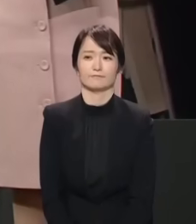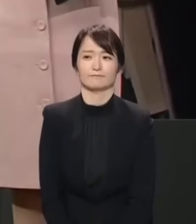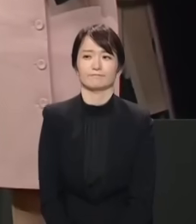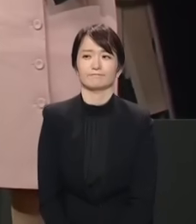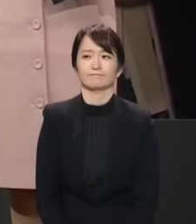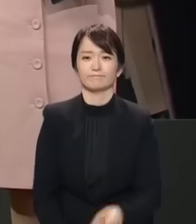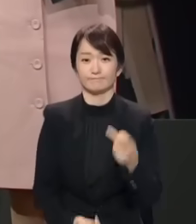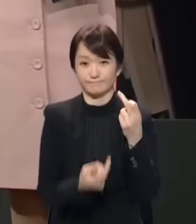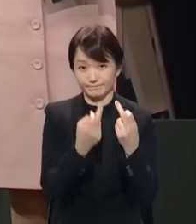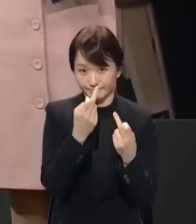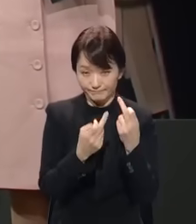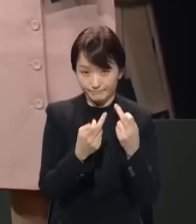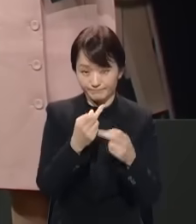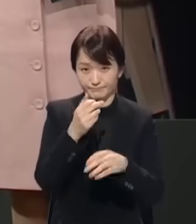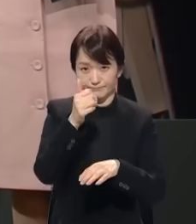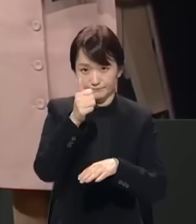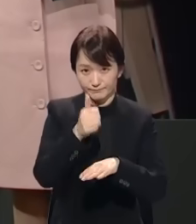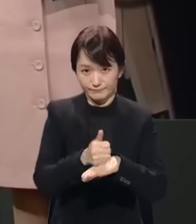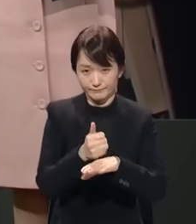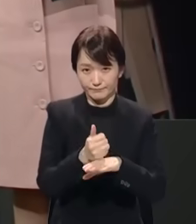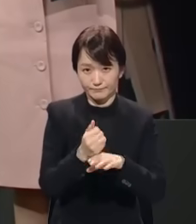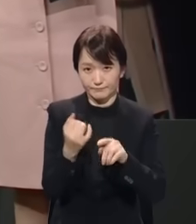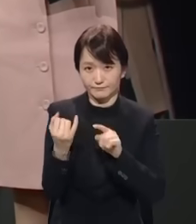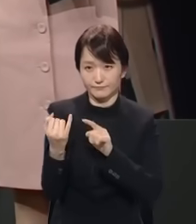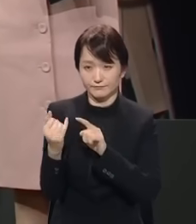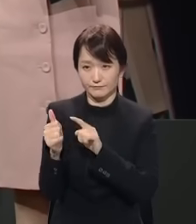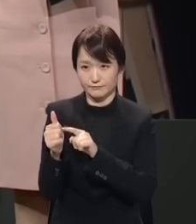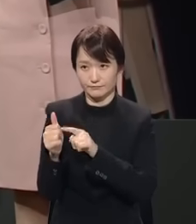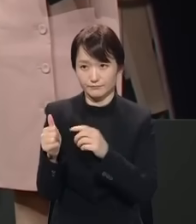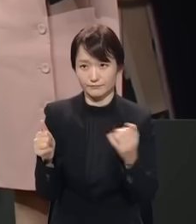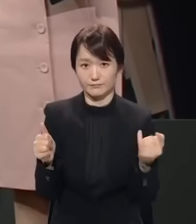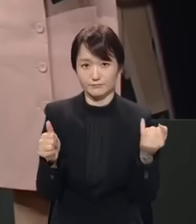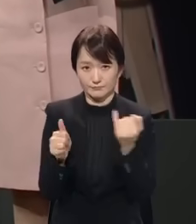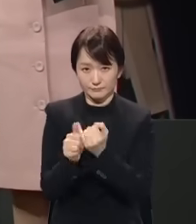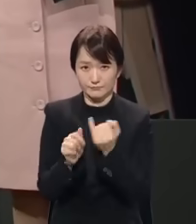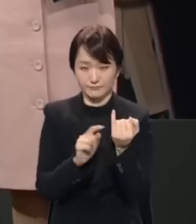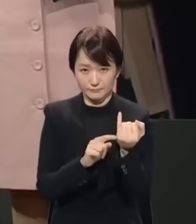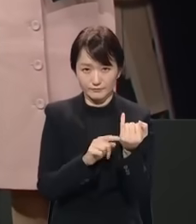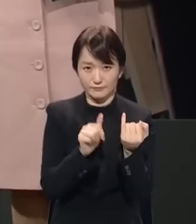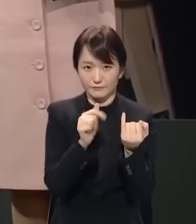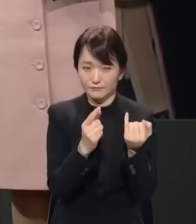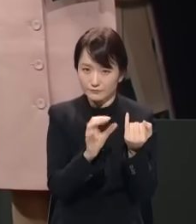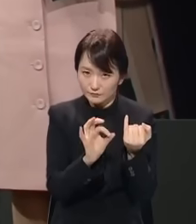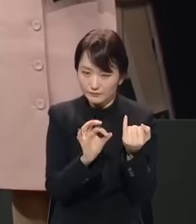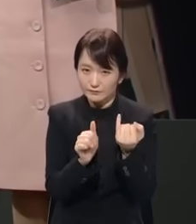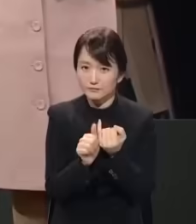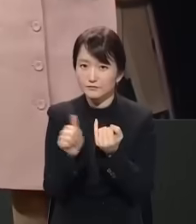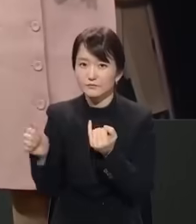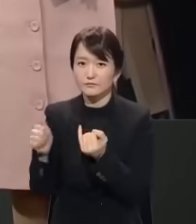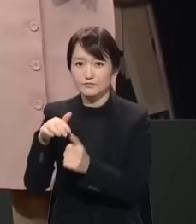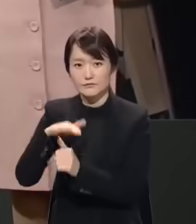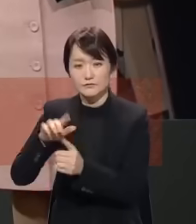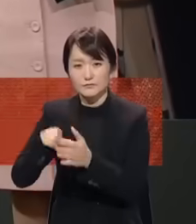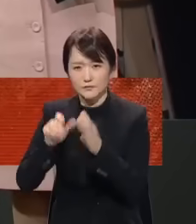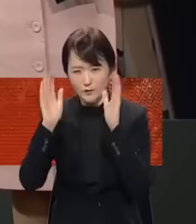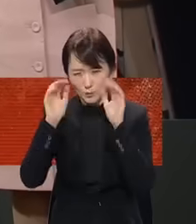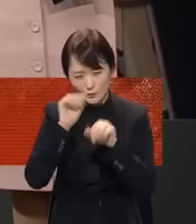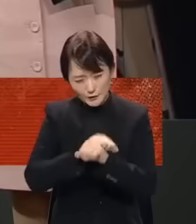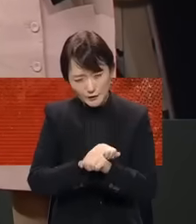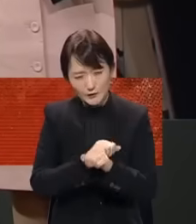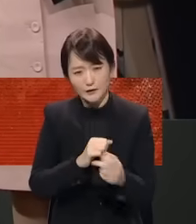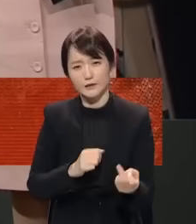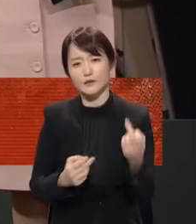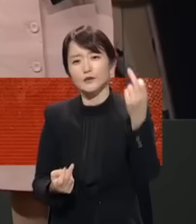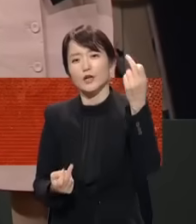두 형제 중 막내인 남편과 결혼한 30대 여성 홍 씨. 남편은 어릴 때부터 공부 잘하는 형과